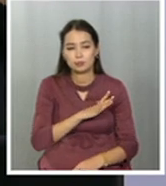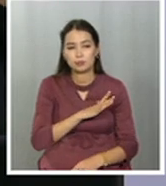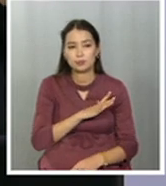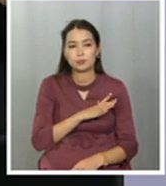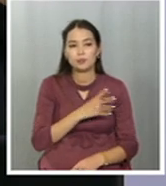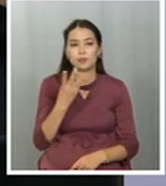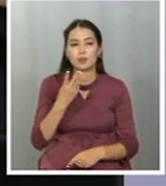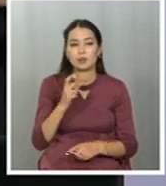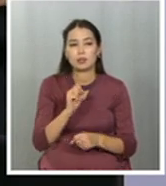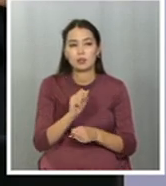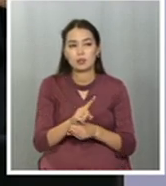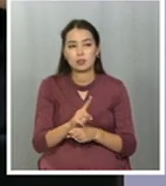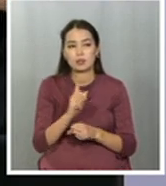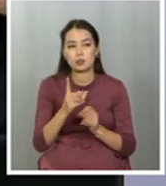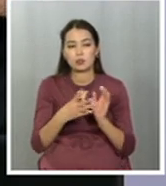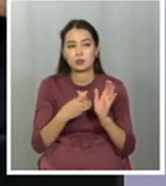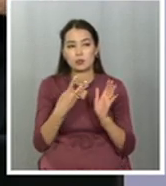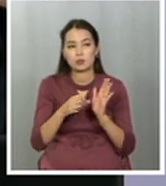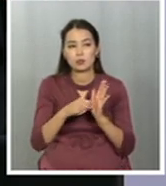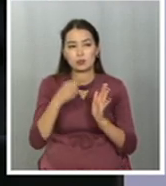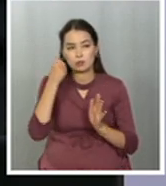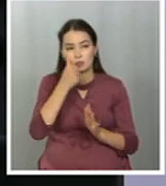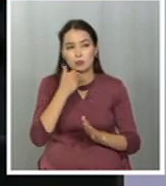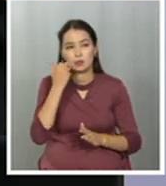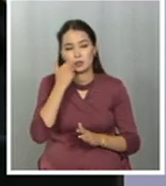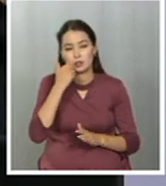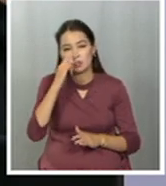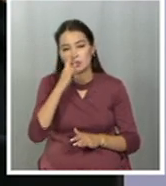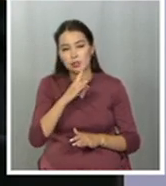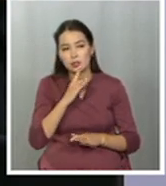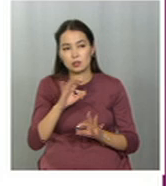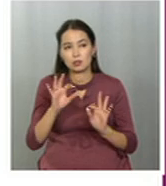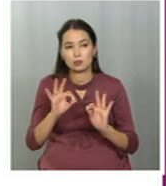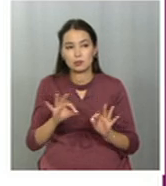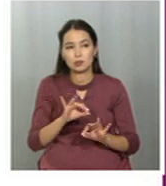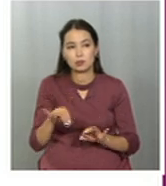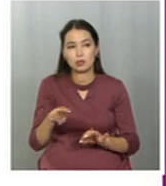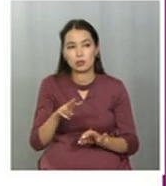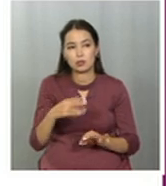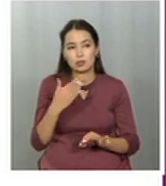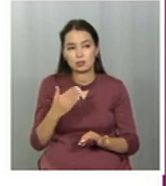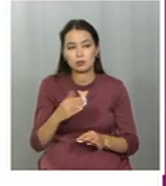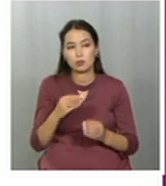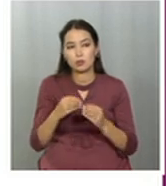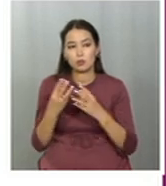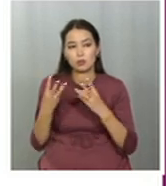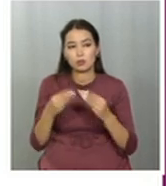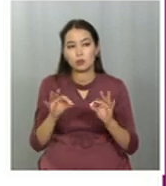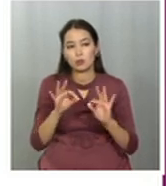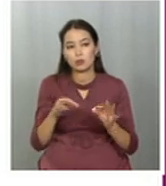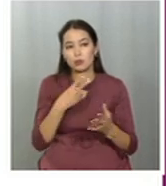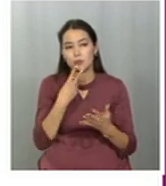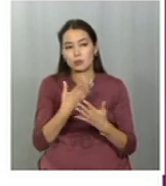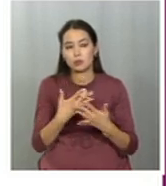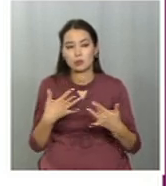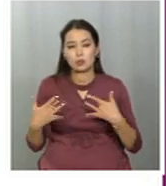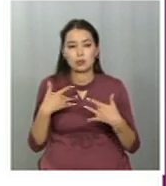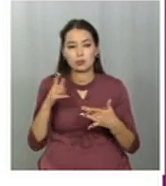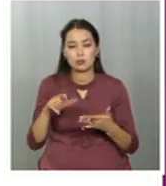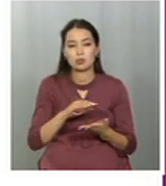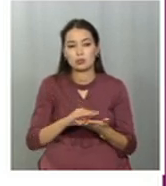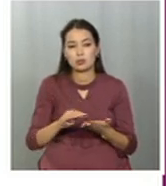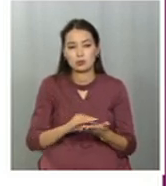Екінші тапсырма. 1936 жылы Мәскеудегі Қазақ өнері менен әдебиетінің 10 күндігінде өнер